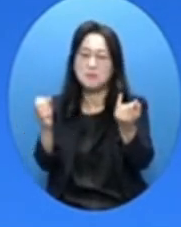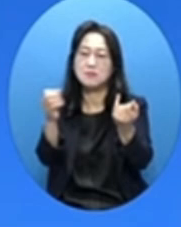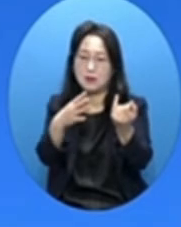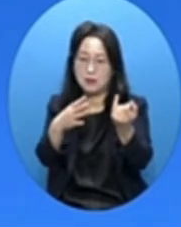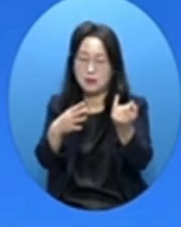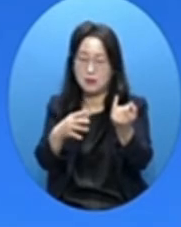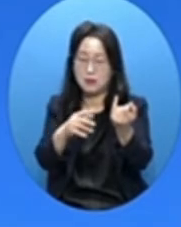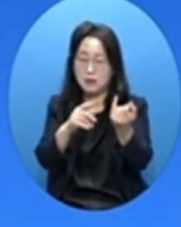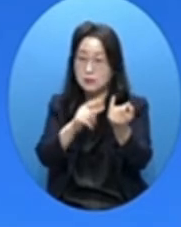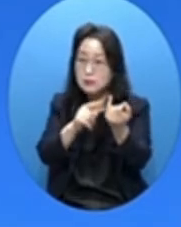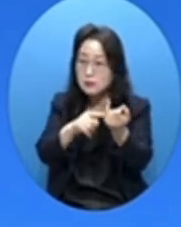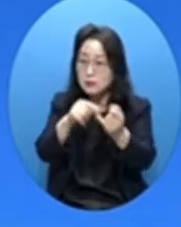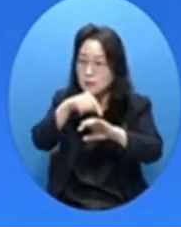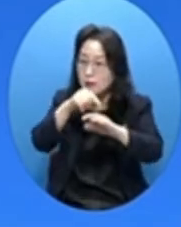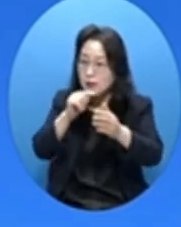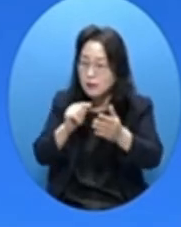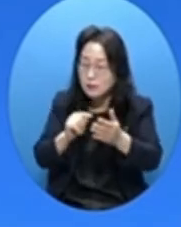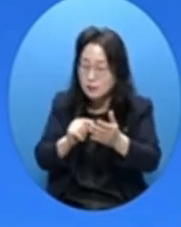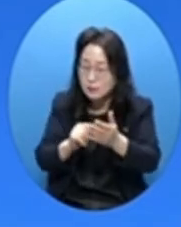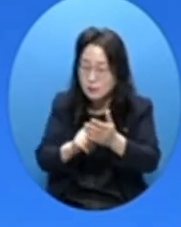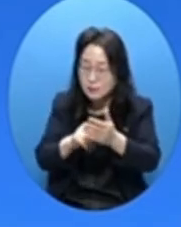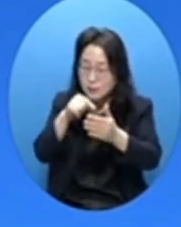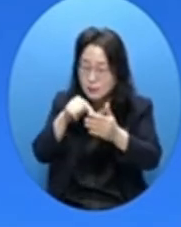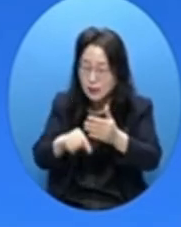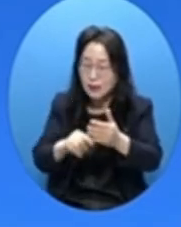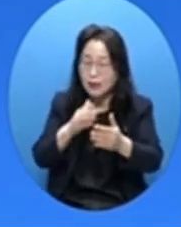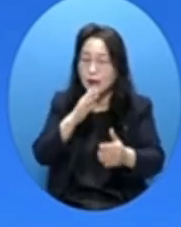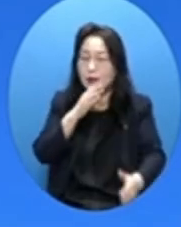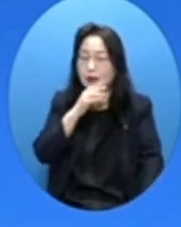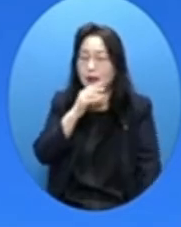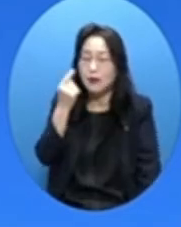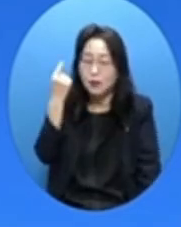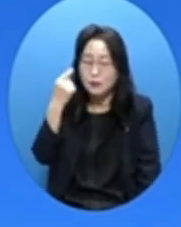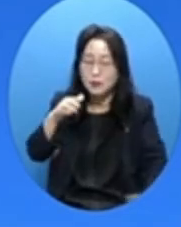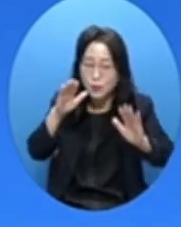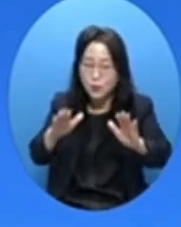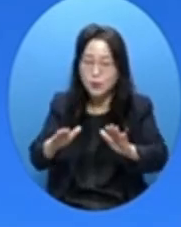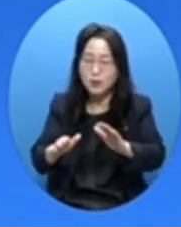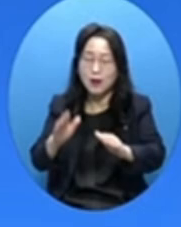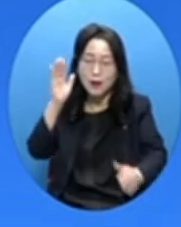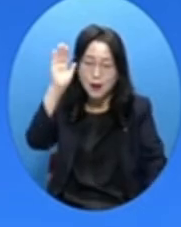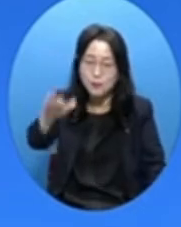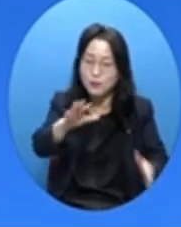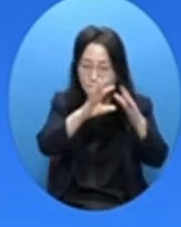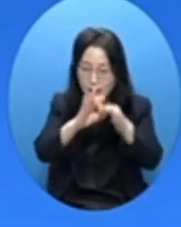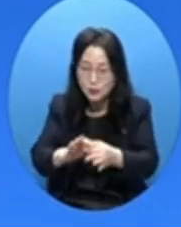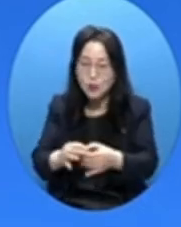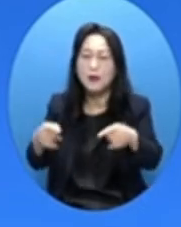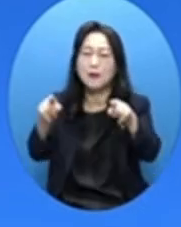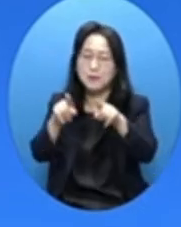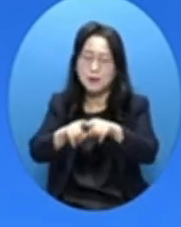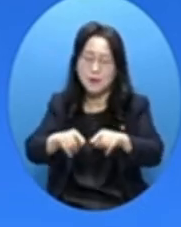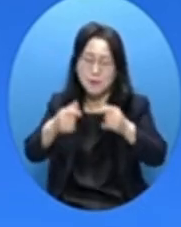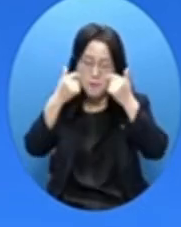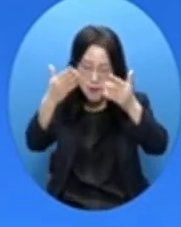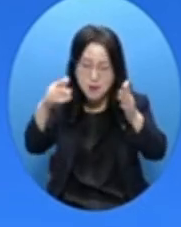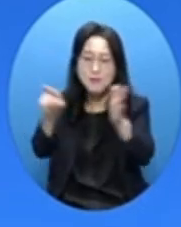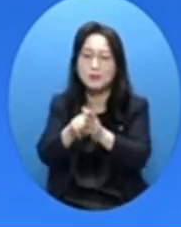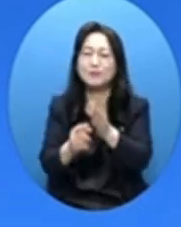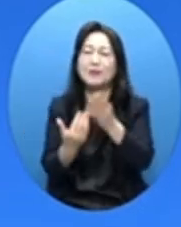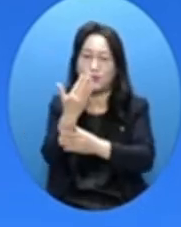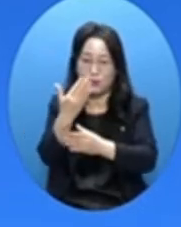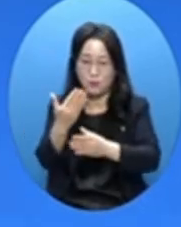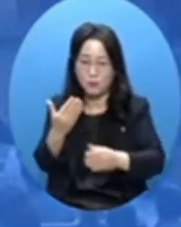그 순간 그 마음과 되요 주님이 어디도 함께 하시고 올 닮게 하시고 내일 단계에서 했습니다 아직까지 난 확고한 믿음으로 왔습니다